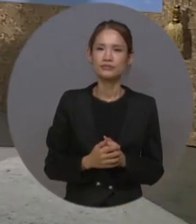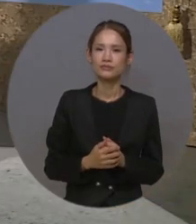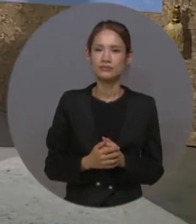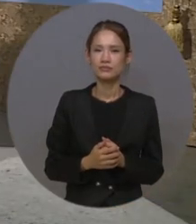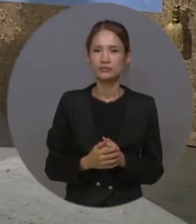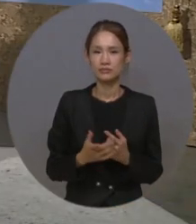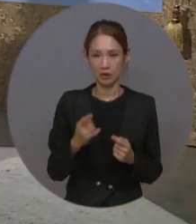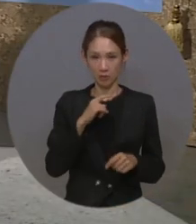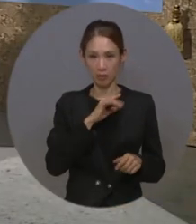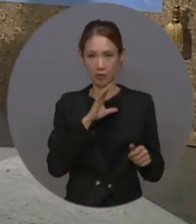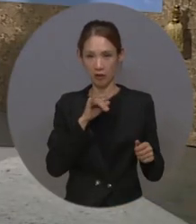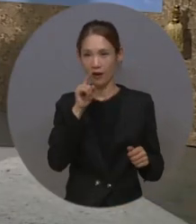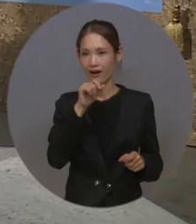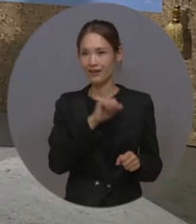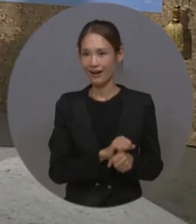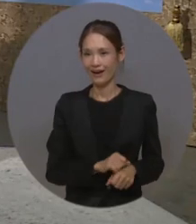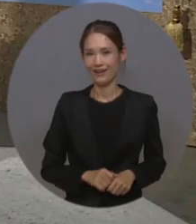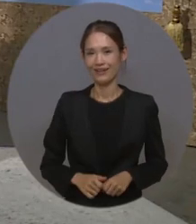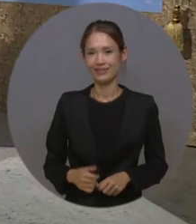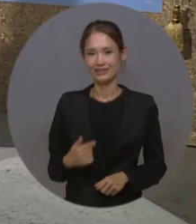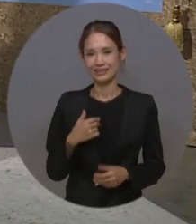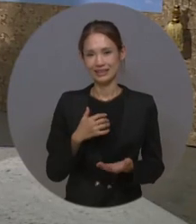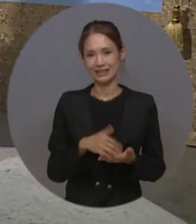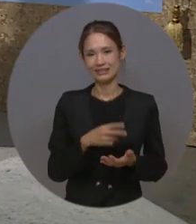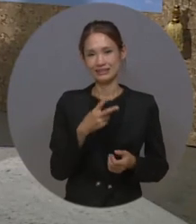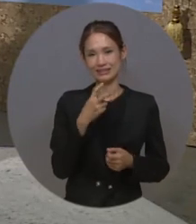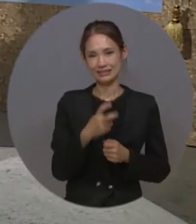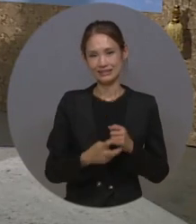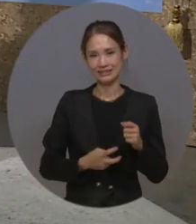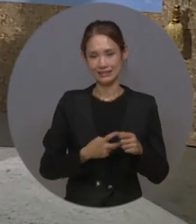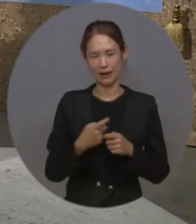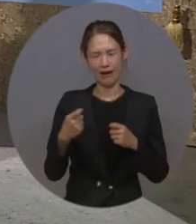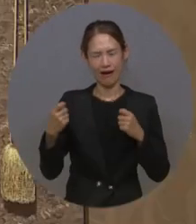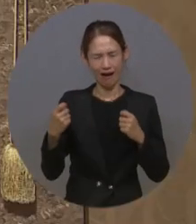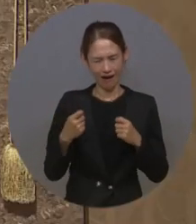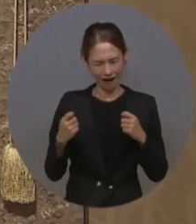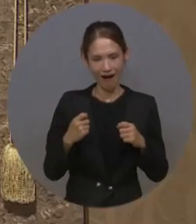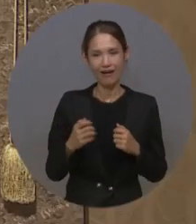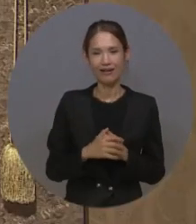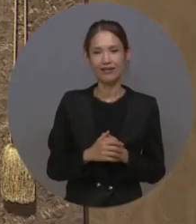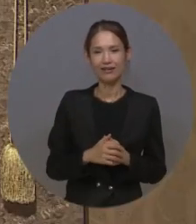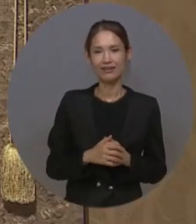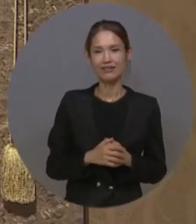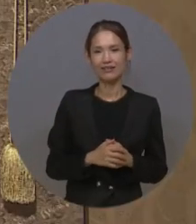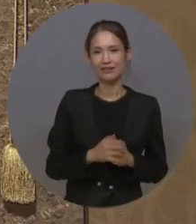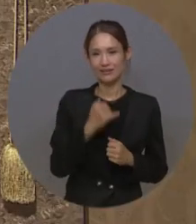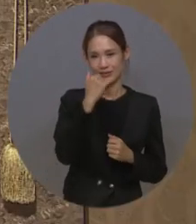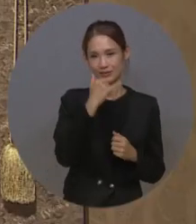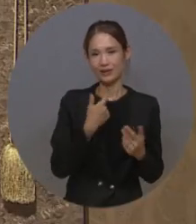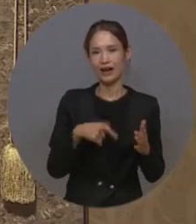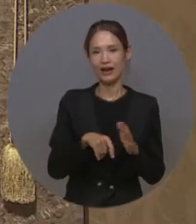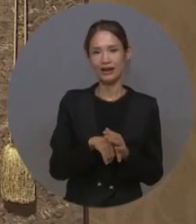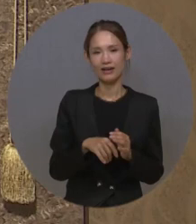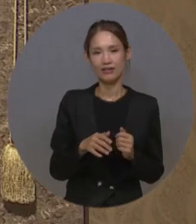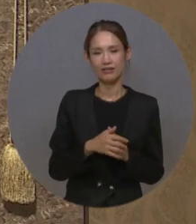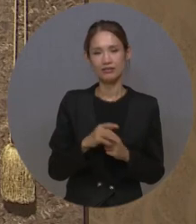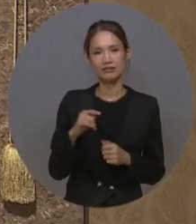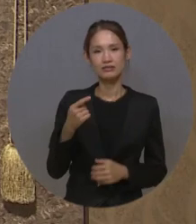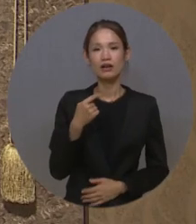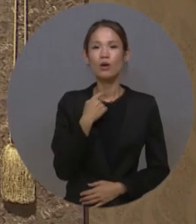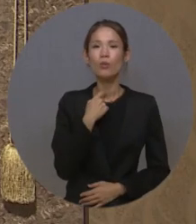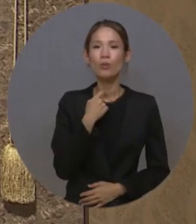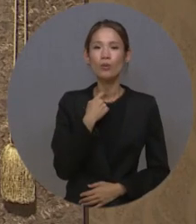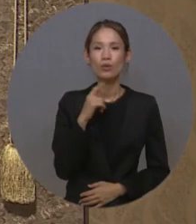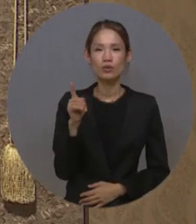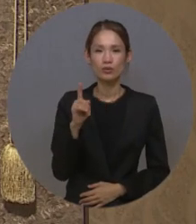소리 굉장히 잘 내시네요. 뭐 20년 네, 가까운 세월을 전문가십니다. 코골이와 함께 살다 보니까. 네. 그다음에